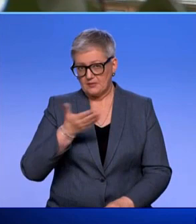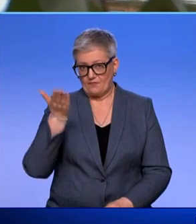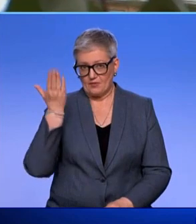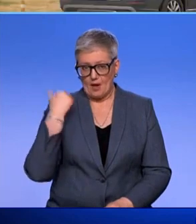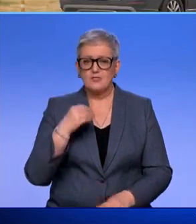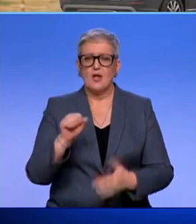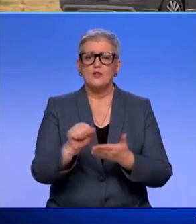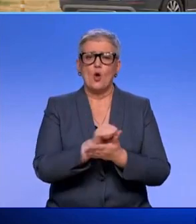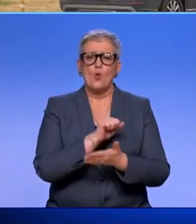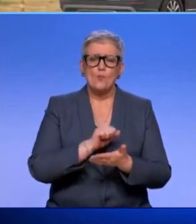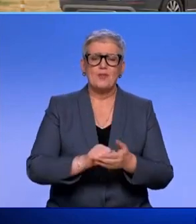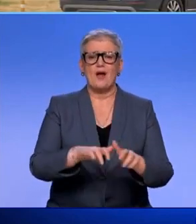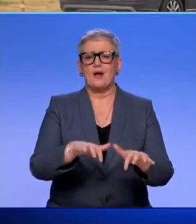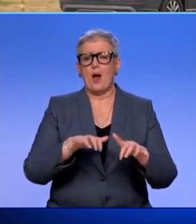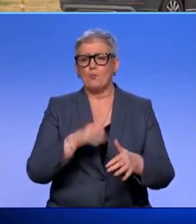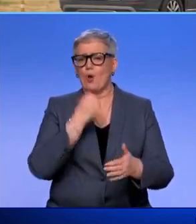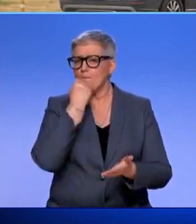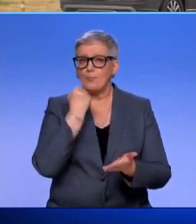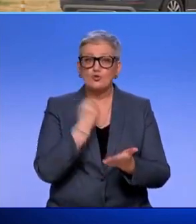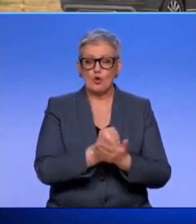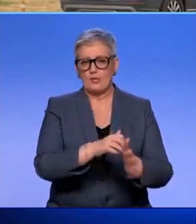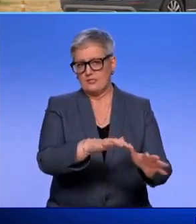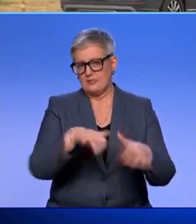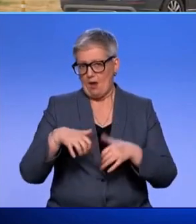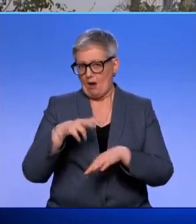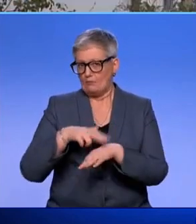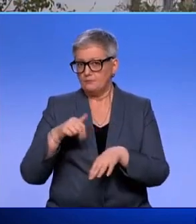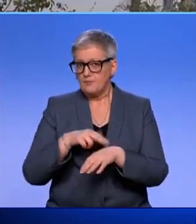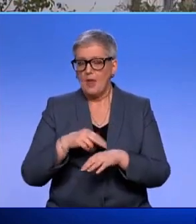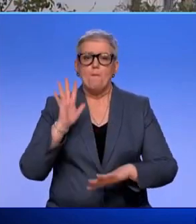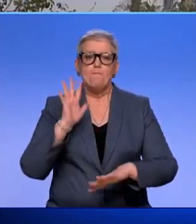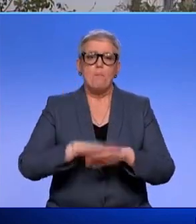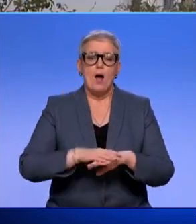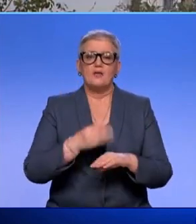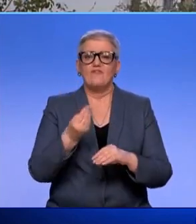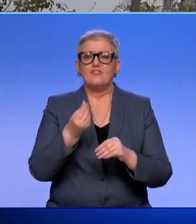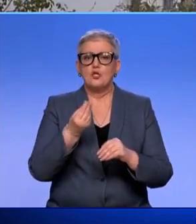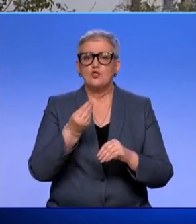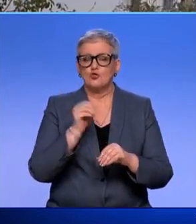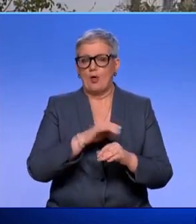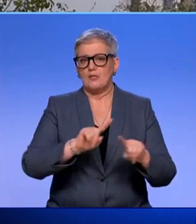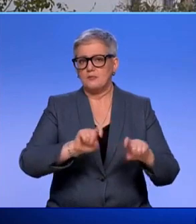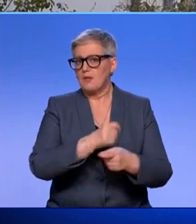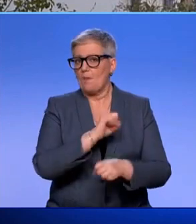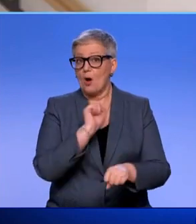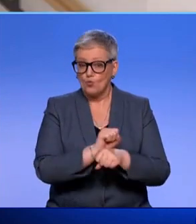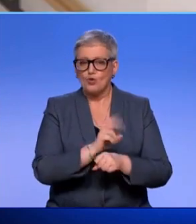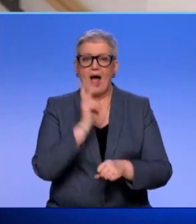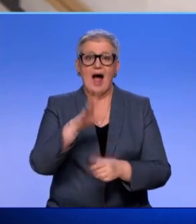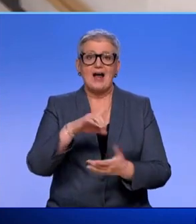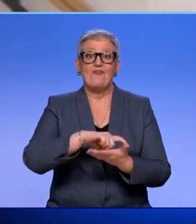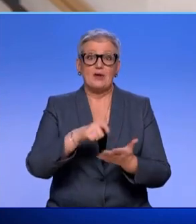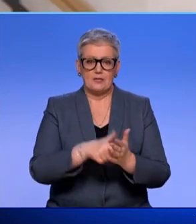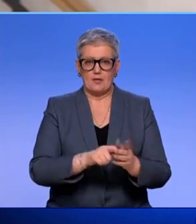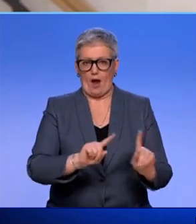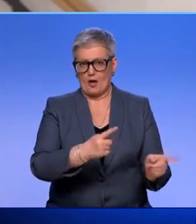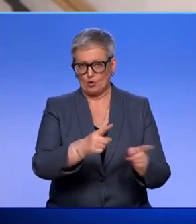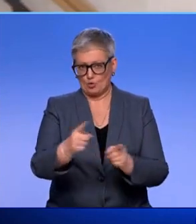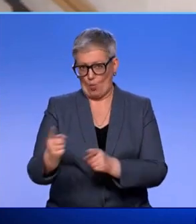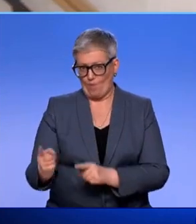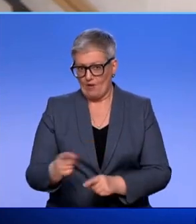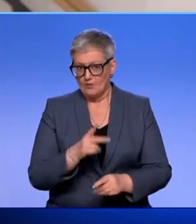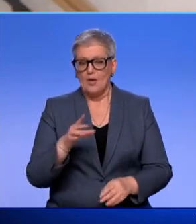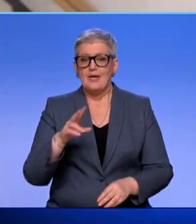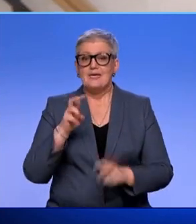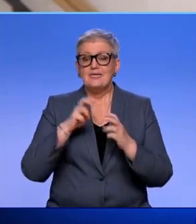Документацию, компьютеры и печать изъяли правоохранители. Банковские счета заморожены, а квартиры арестованы. Следствие делает все,